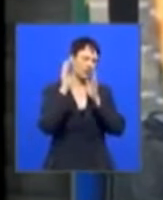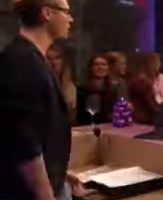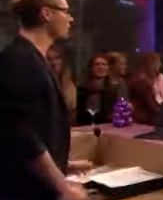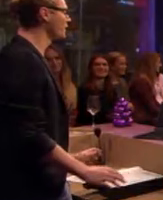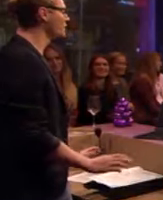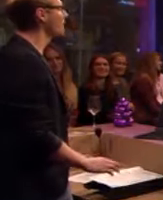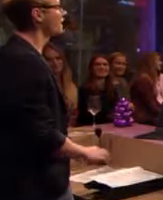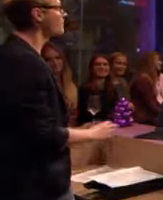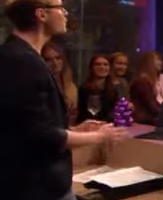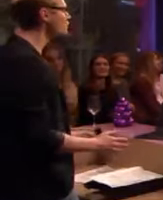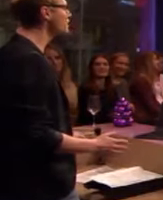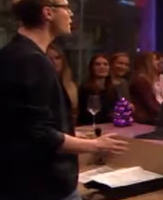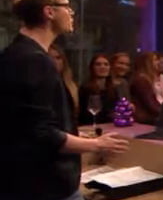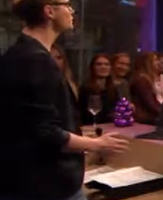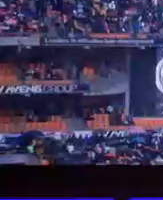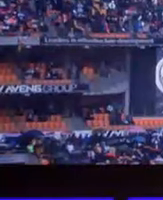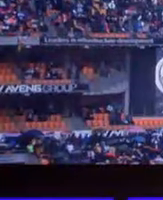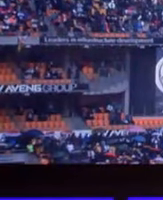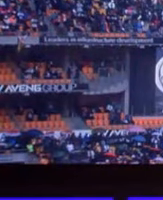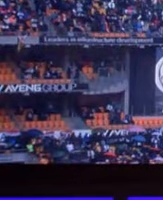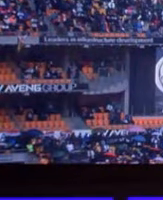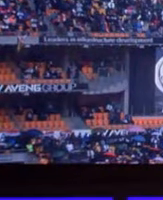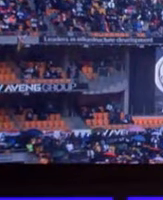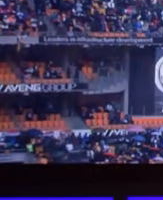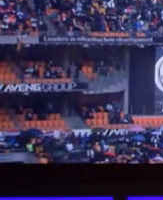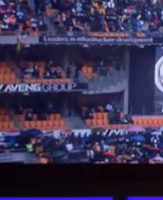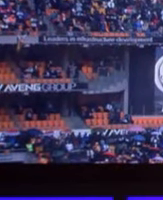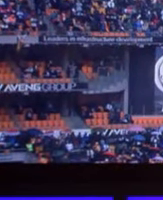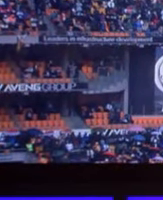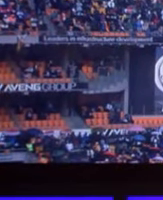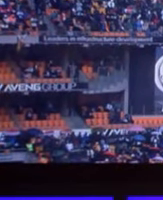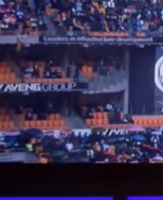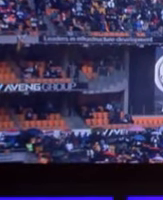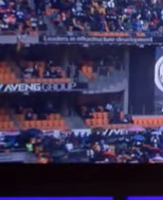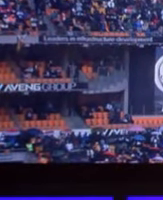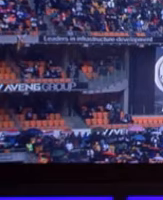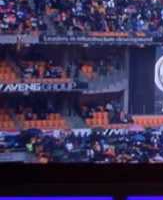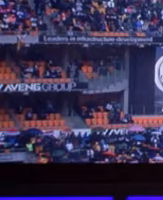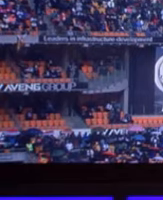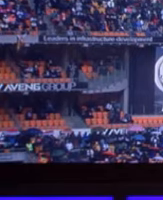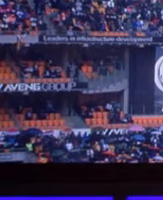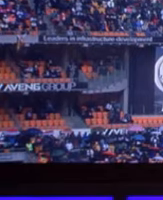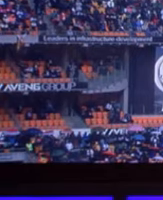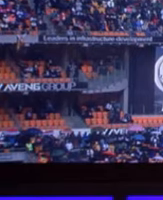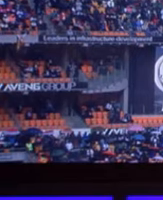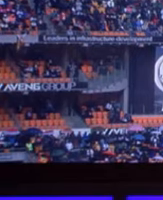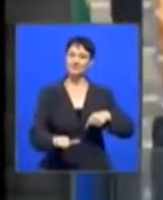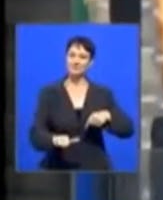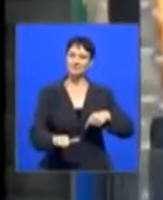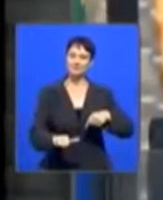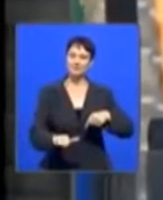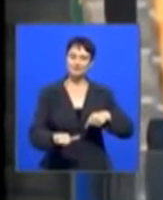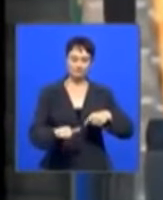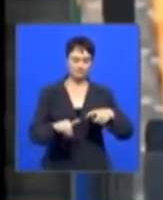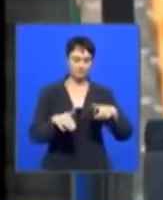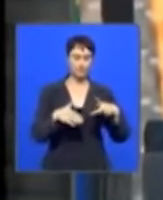Zij doet ook heel wat anders. Hè? En nou, inmiddels is de juiste vertaling van die man rechts dus ook naar voren gekomen. Ik neem het even met je door wat hij nou uiteindelijk heeft gezegd.